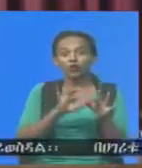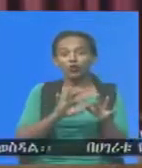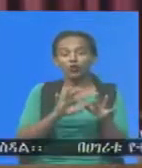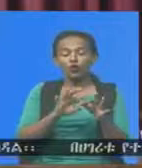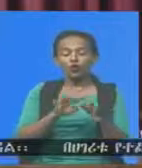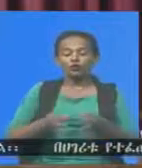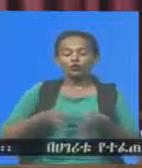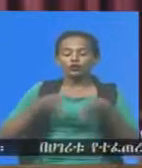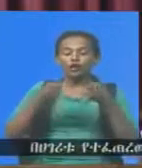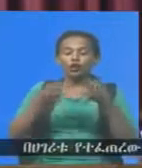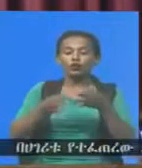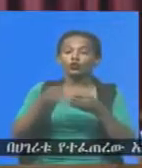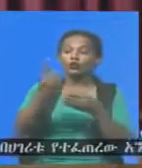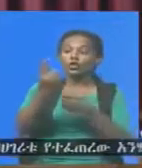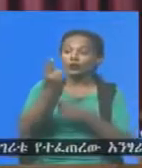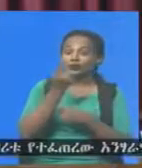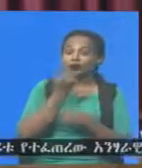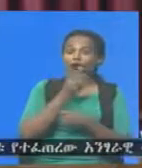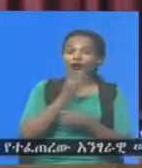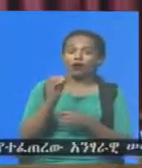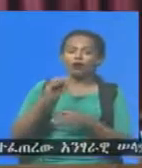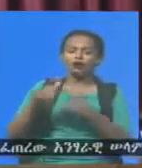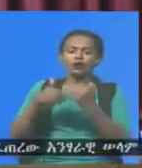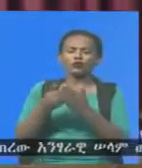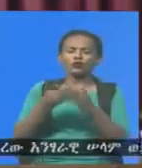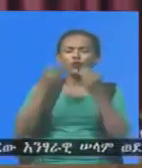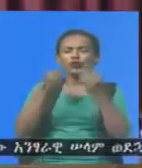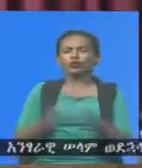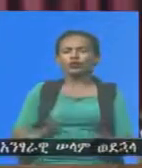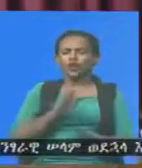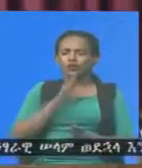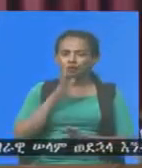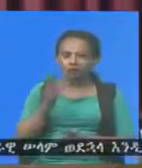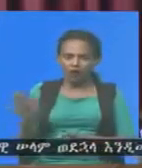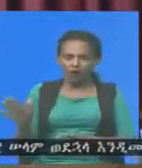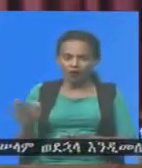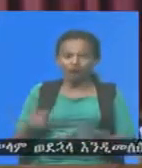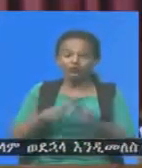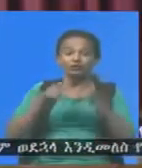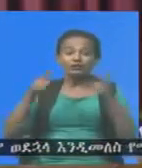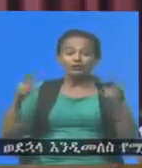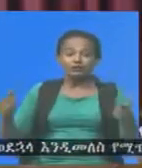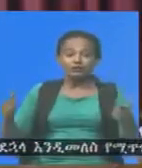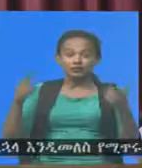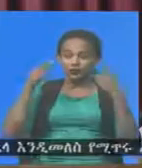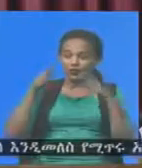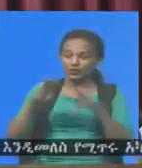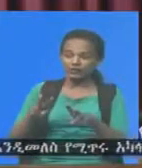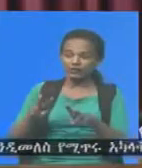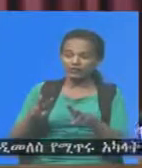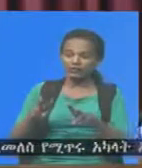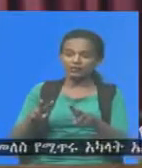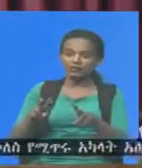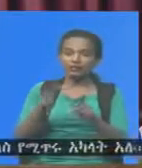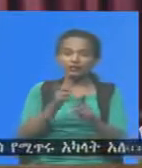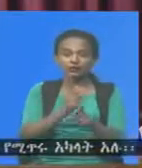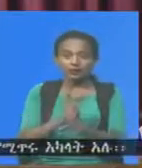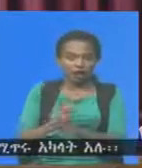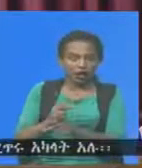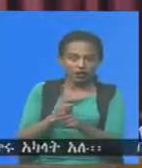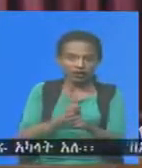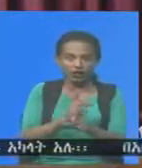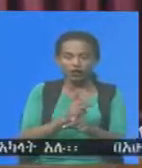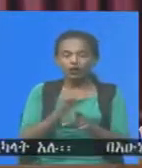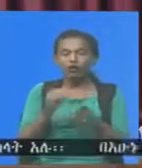ተሻግሮ የመጣና ጠቅሎ ያልጠፋ ትልቅ ትኩረት፣ ጥንቃቄ እና